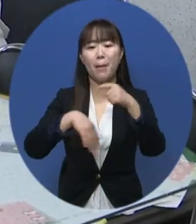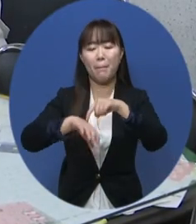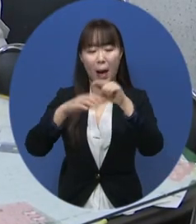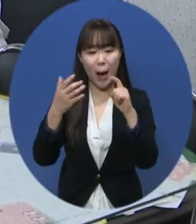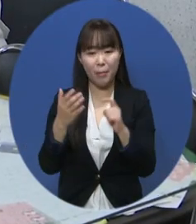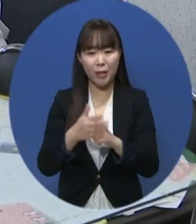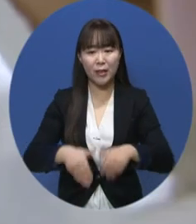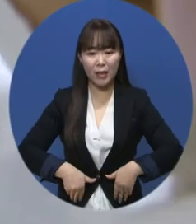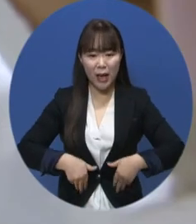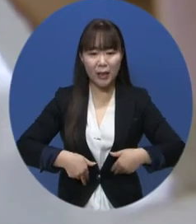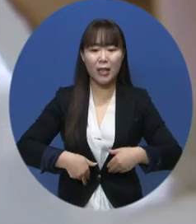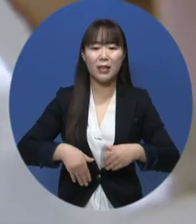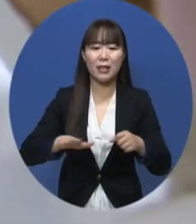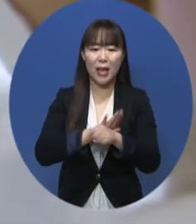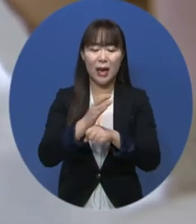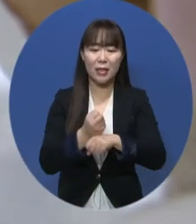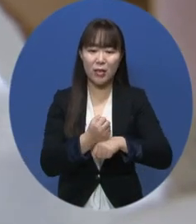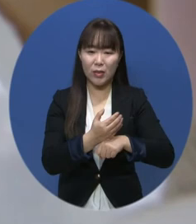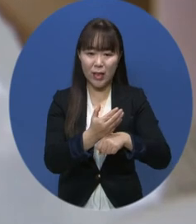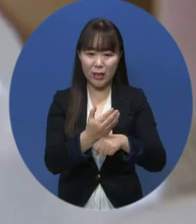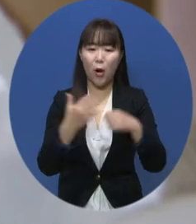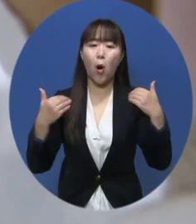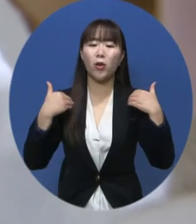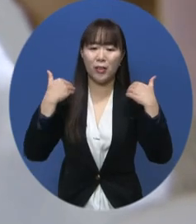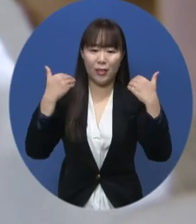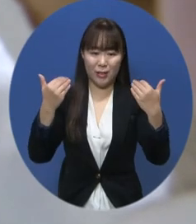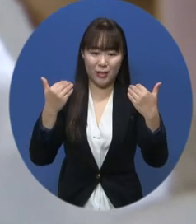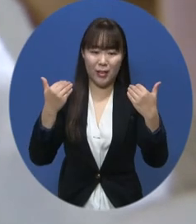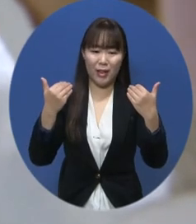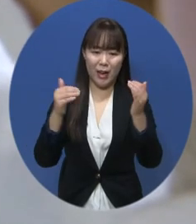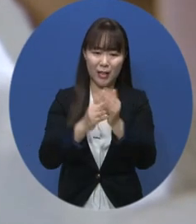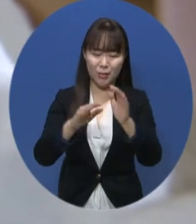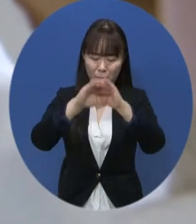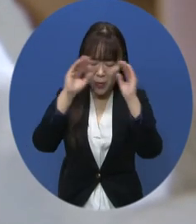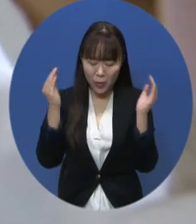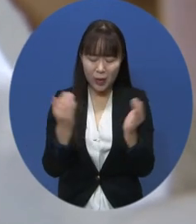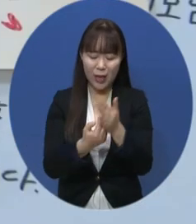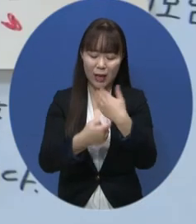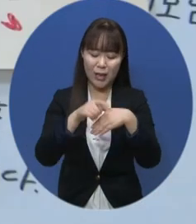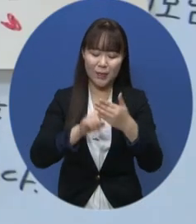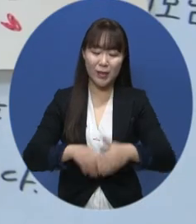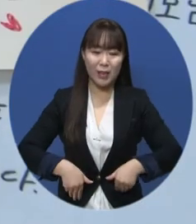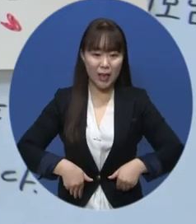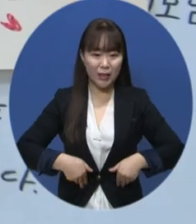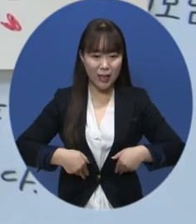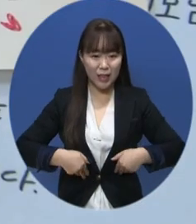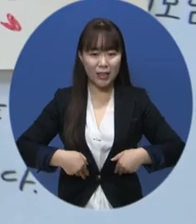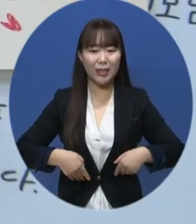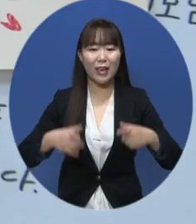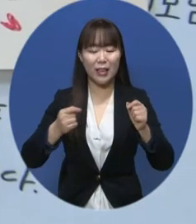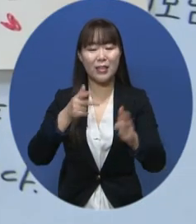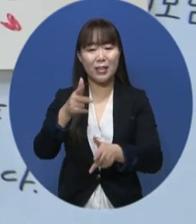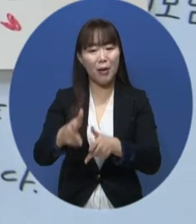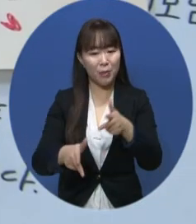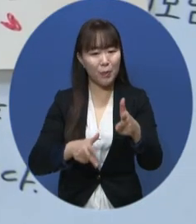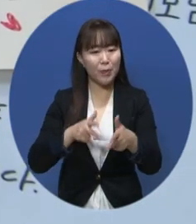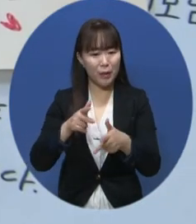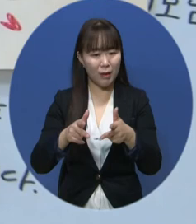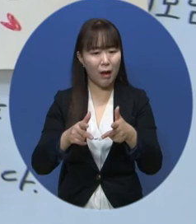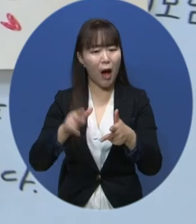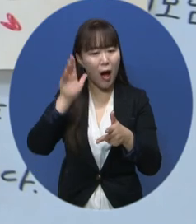마음으로 따뜻하게 사랑을 전달해주는 어른들까지 모두가 가슴 따뜻해지는 엄마의 밥상 같은